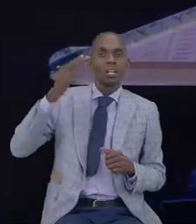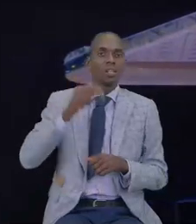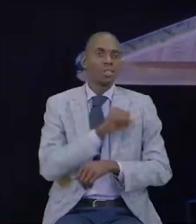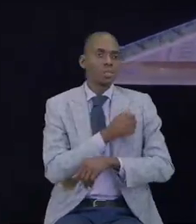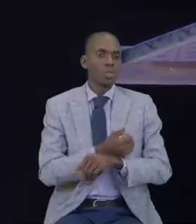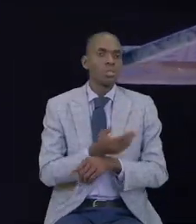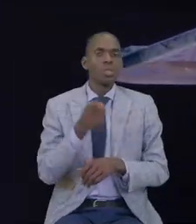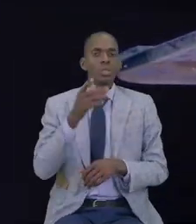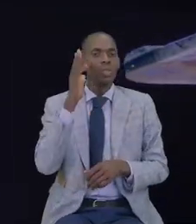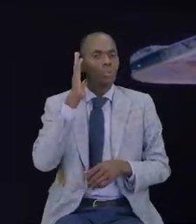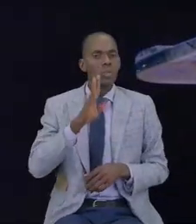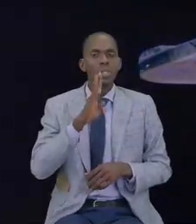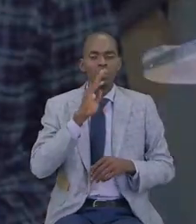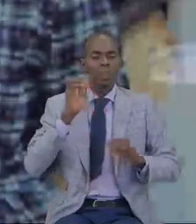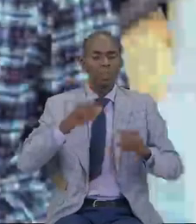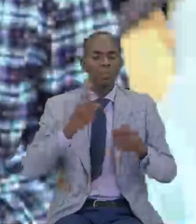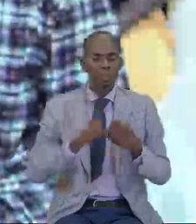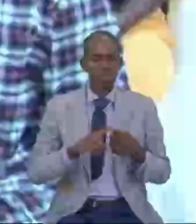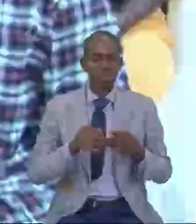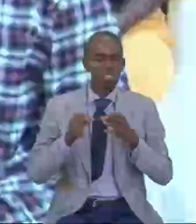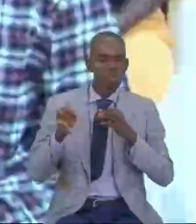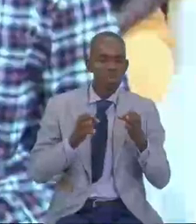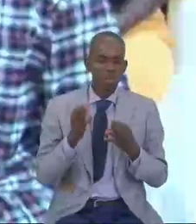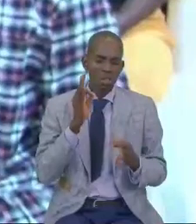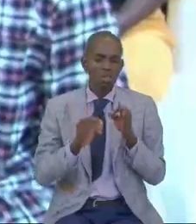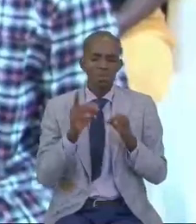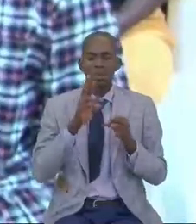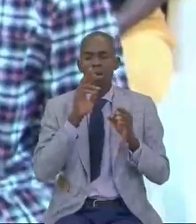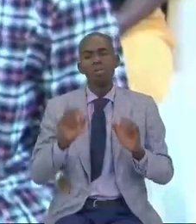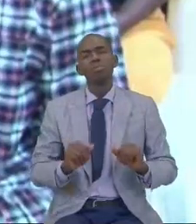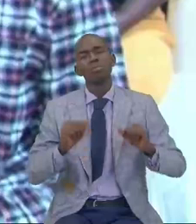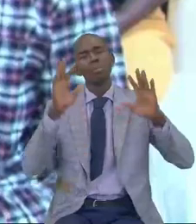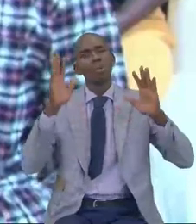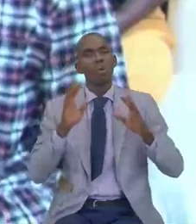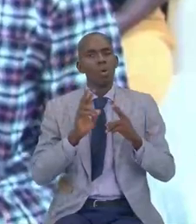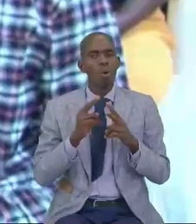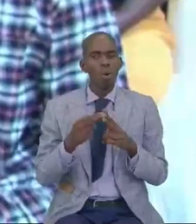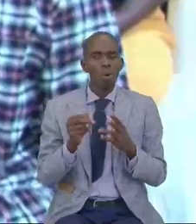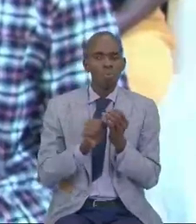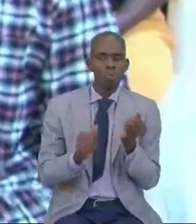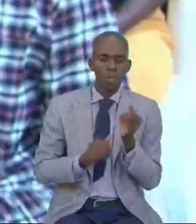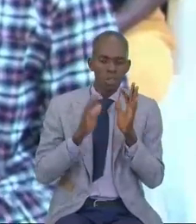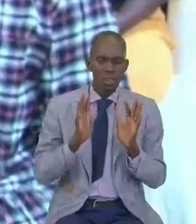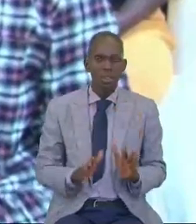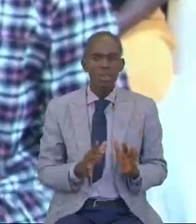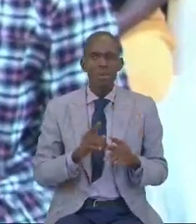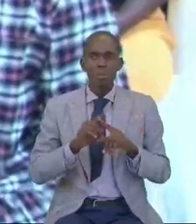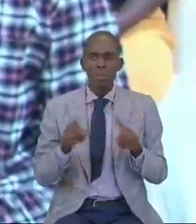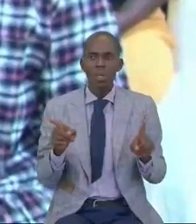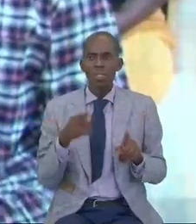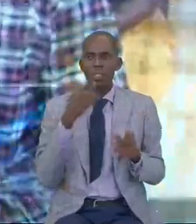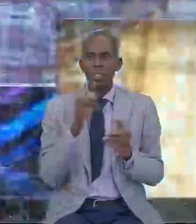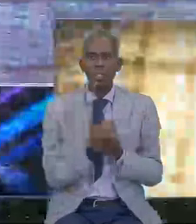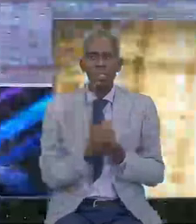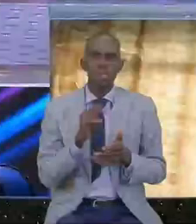détecter si tu es engagé, consacré ou pas. Si tu es un compromettant ou pas. Mais, il dit, il ne voulait pas